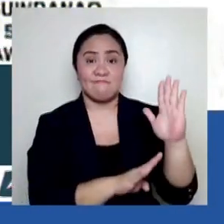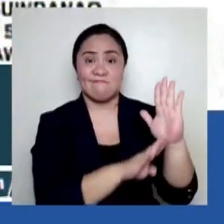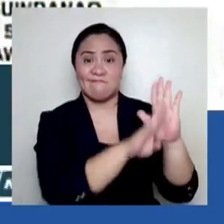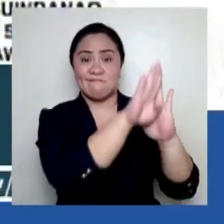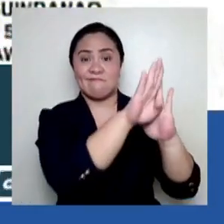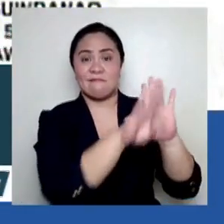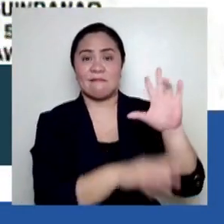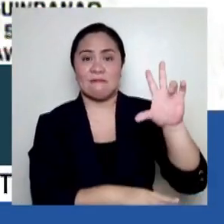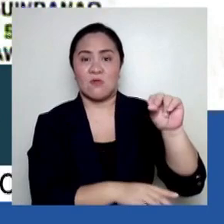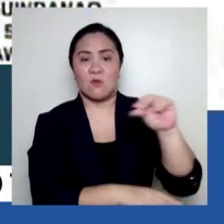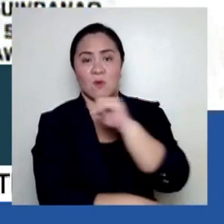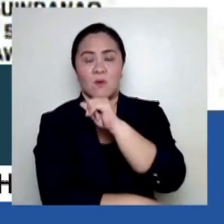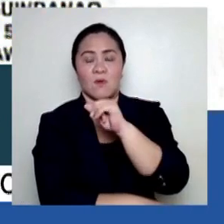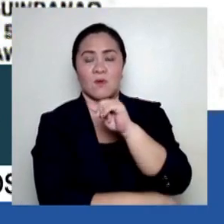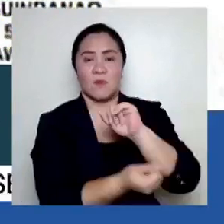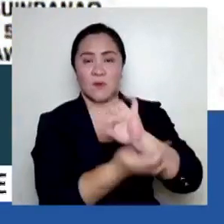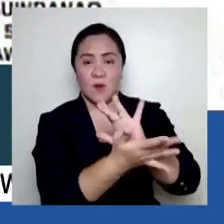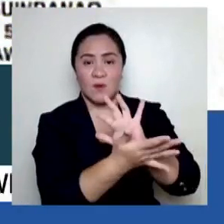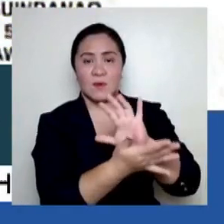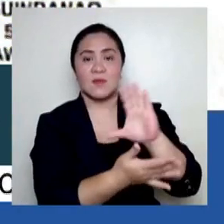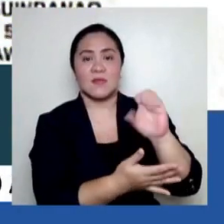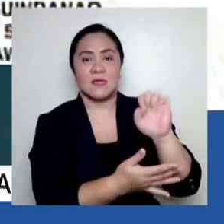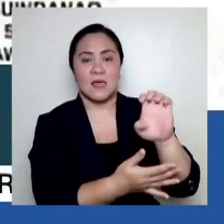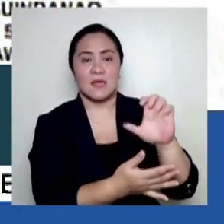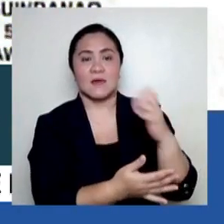cases because dito po